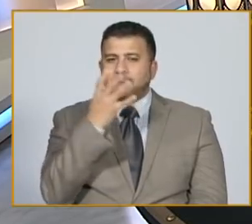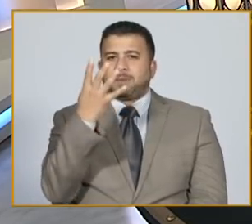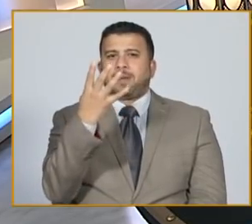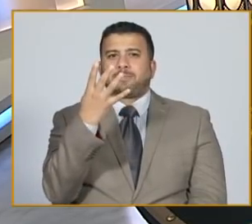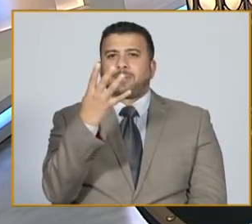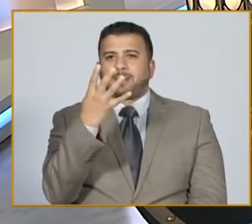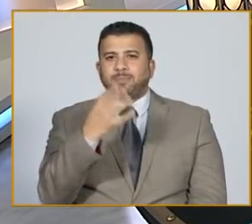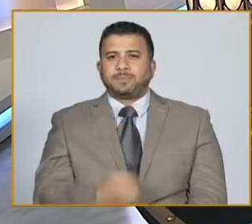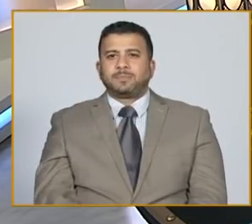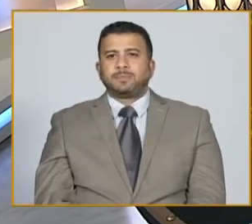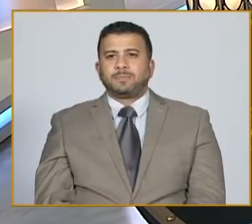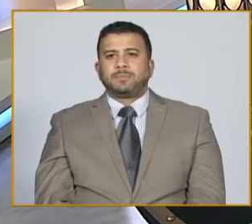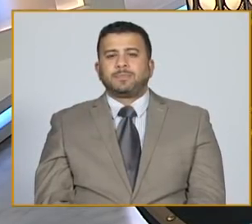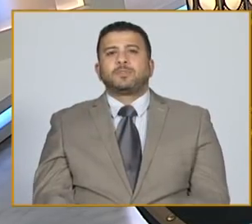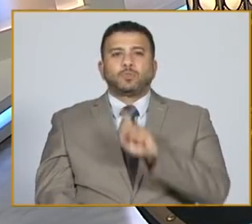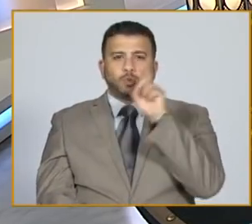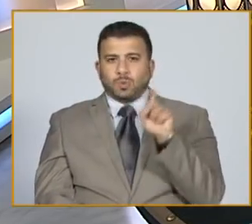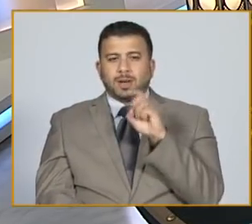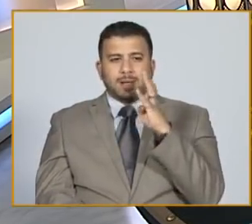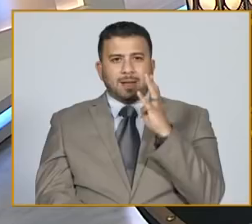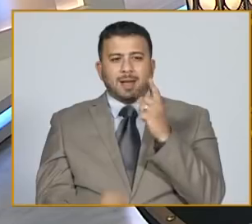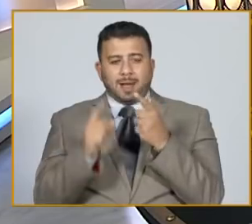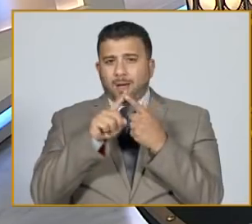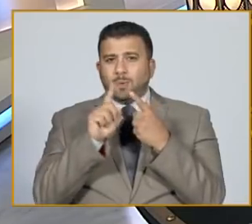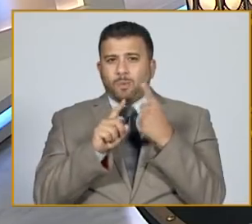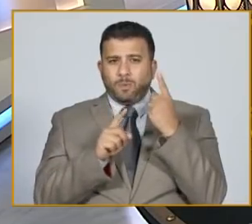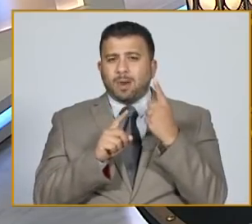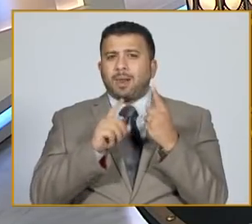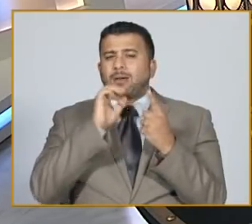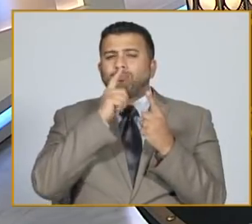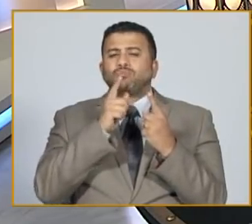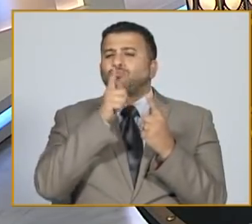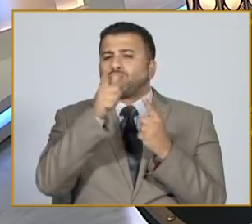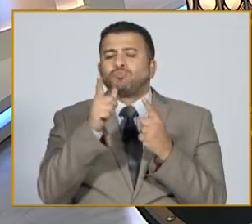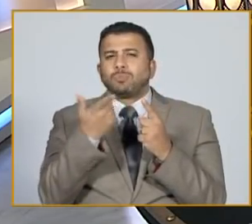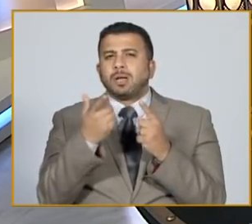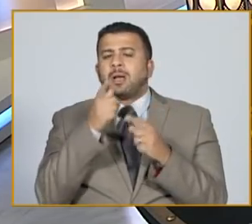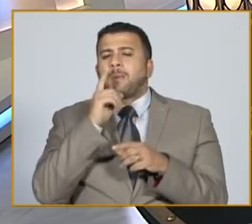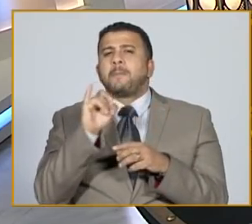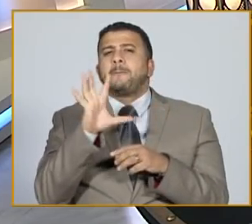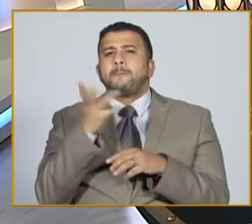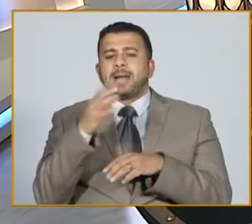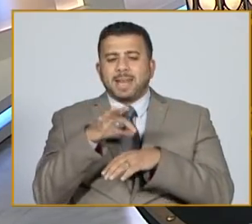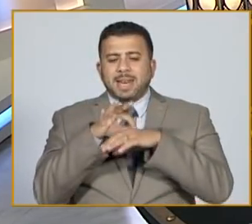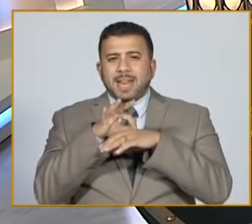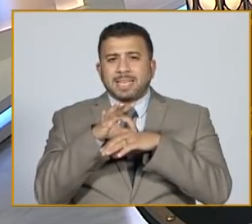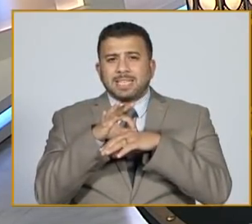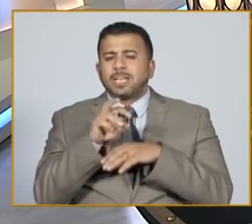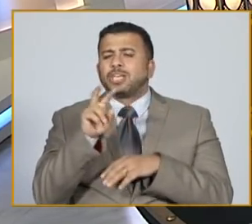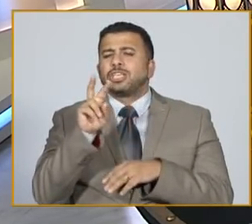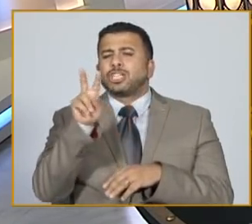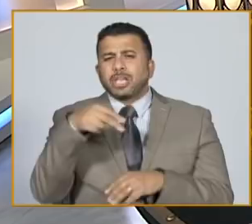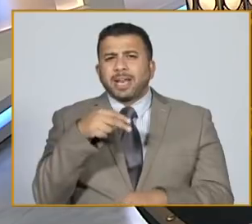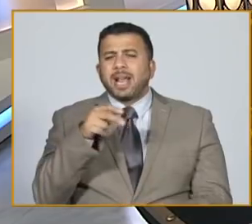تفضل. السؤال الأول، ما معنى قوله تعالى ومن الناس من يشتري له الحديث ليضل